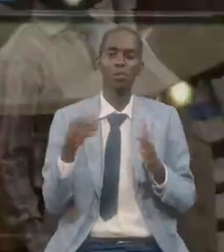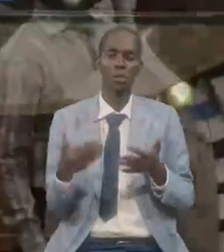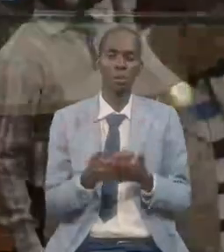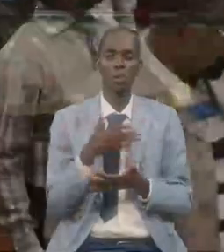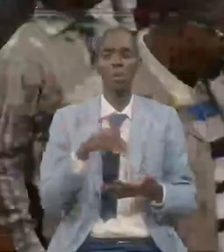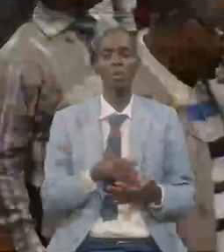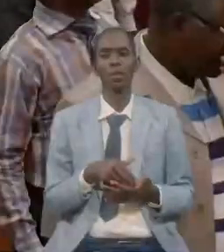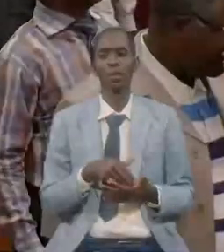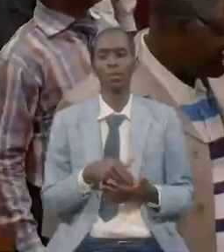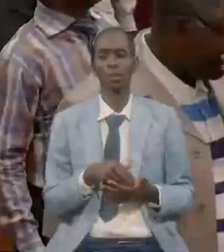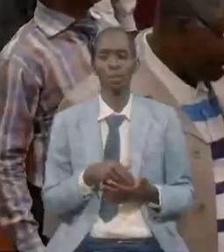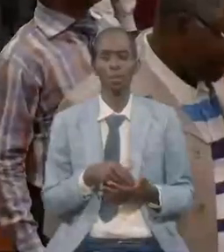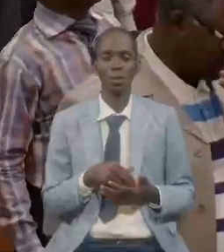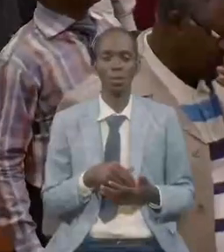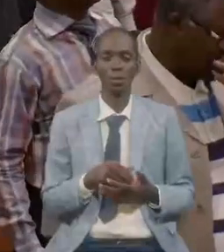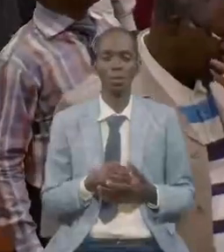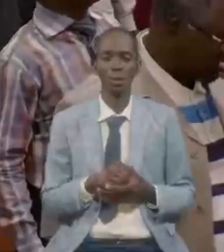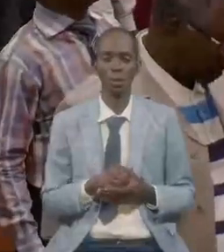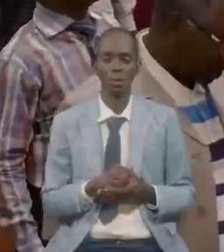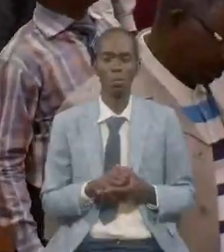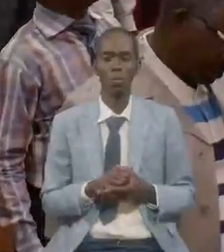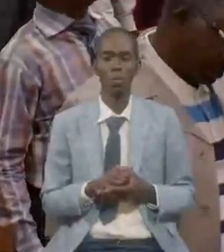Renouvelez la consécration.